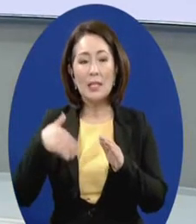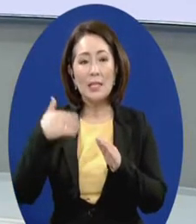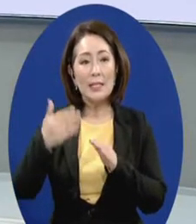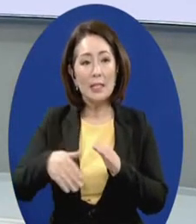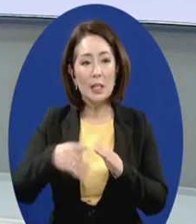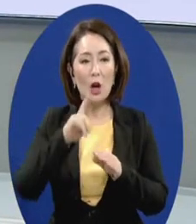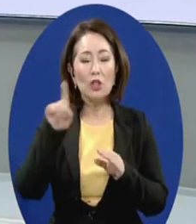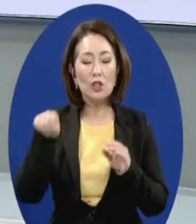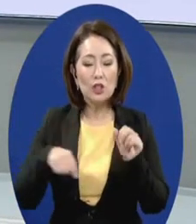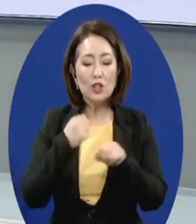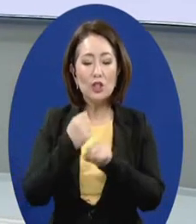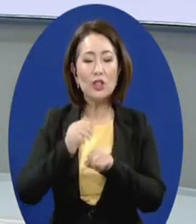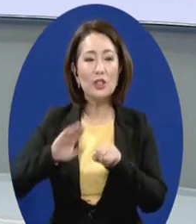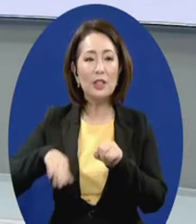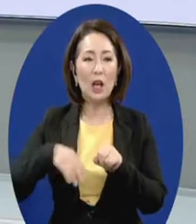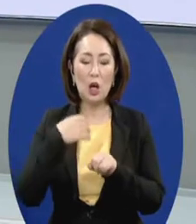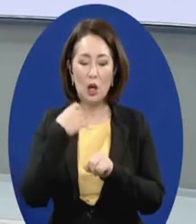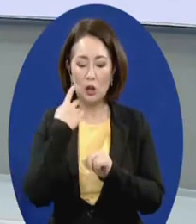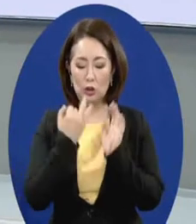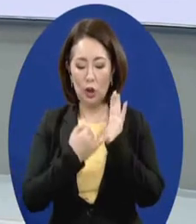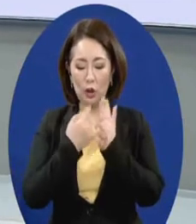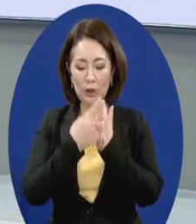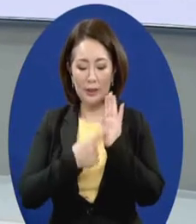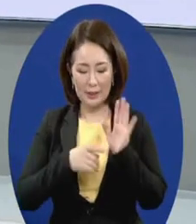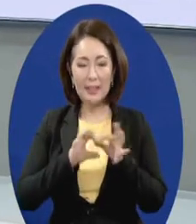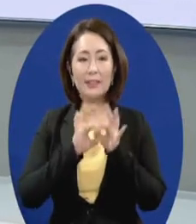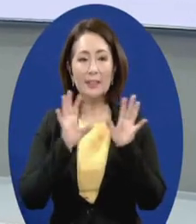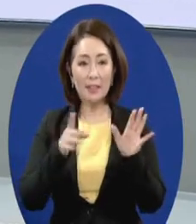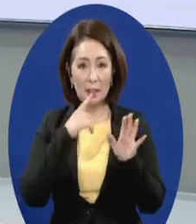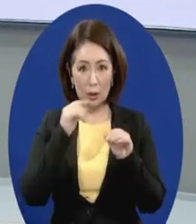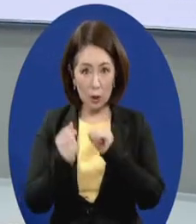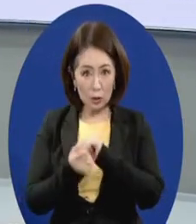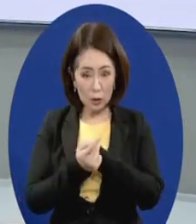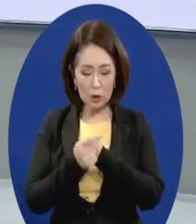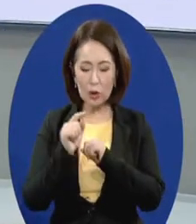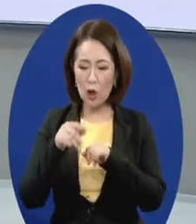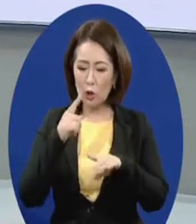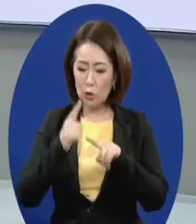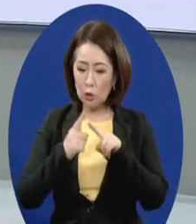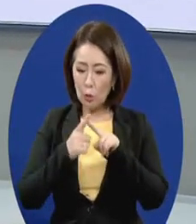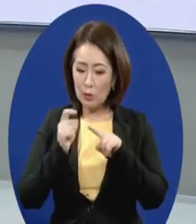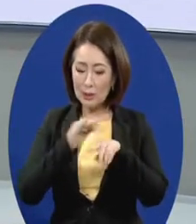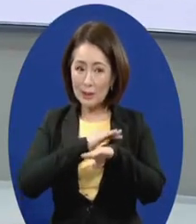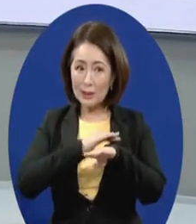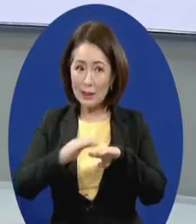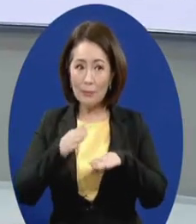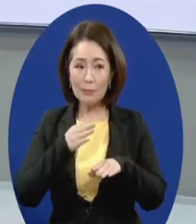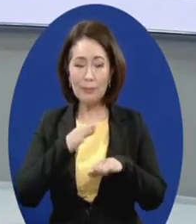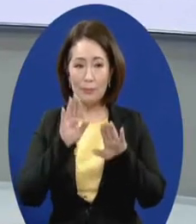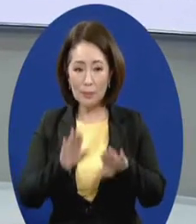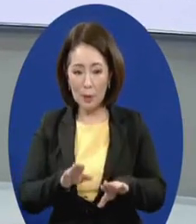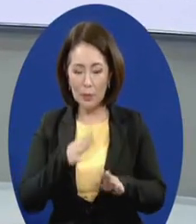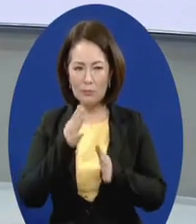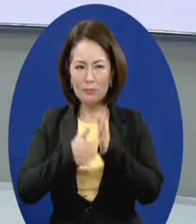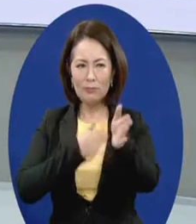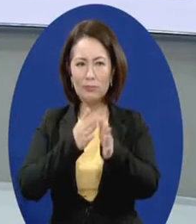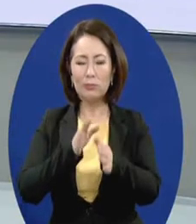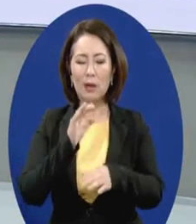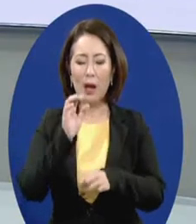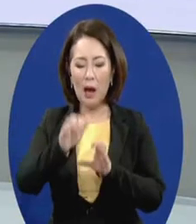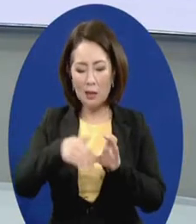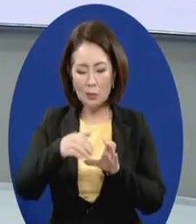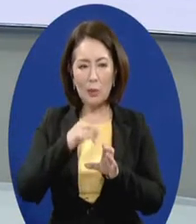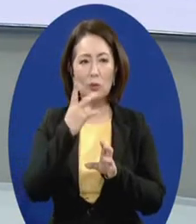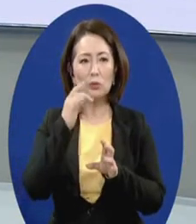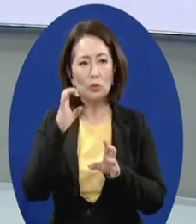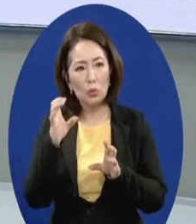сард ашиглалтанд оруулна гэдгийг ерөнхийлөгчид онцолсон байна. Төмөр зам баригдсанаар жилдээ 30 сая тонн нүүрс, ашигт малтмал зэрэг